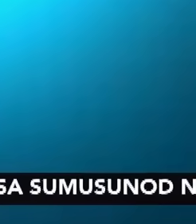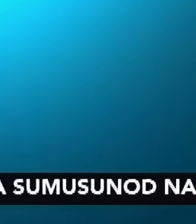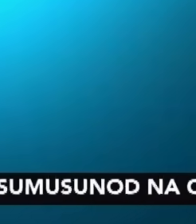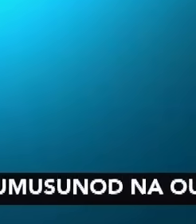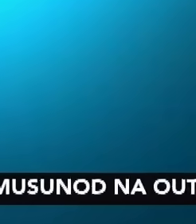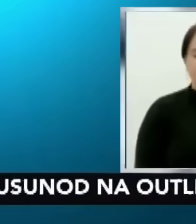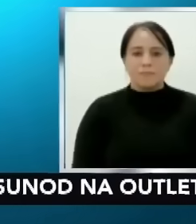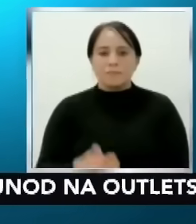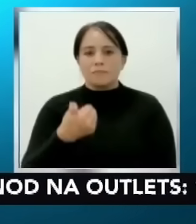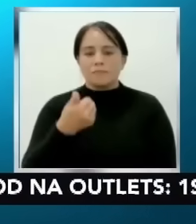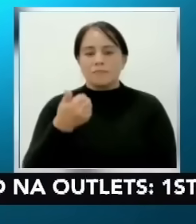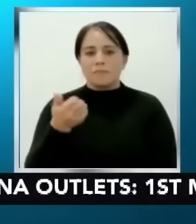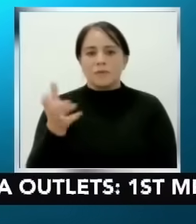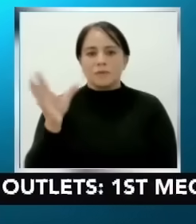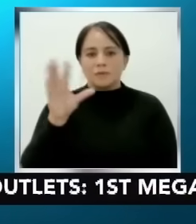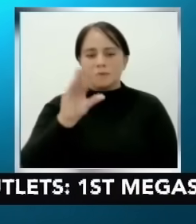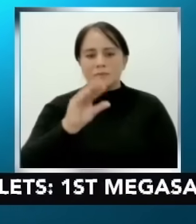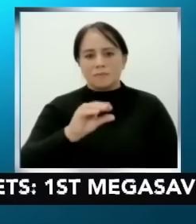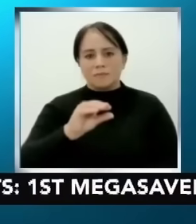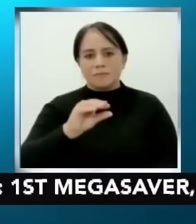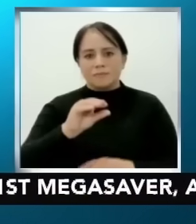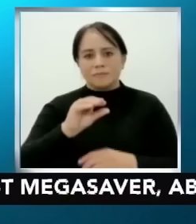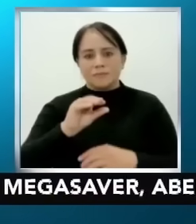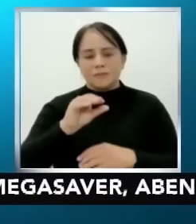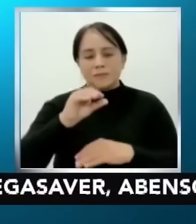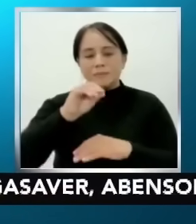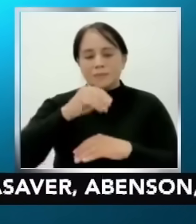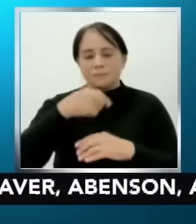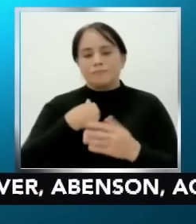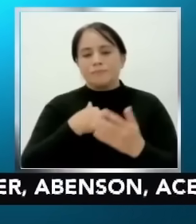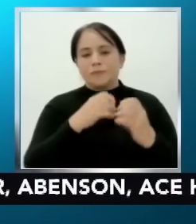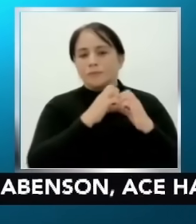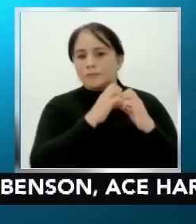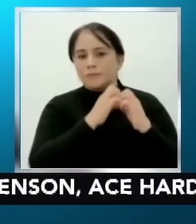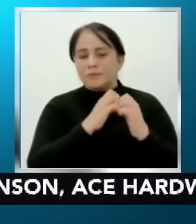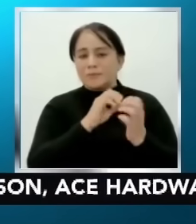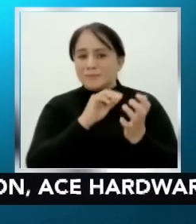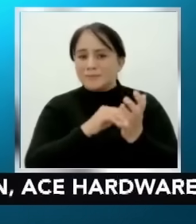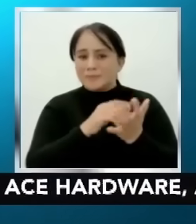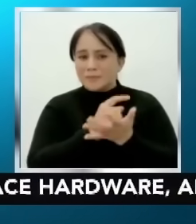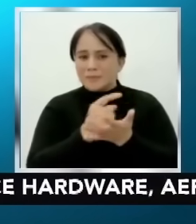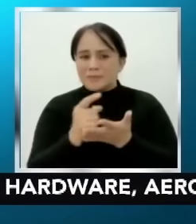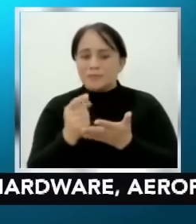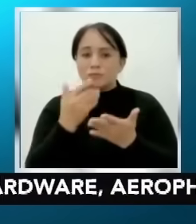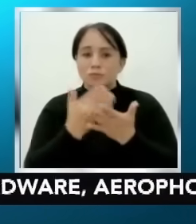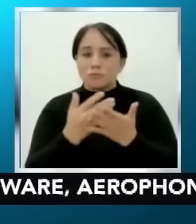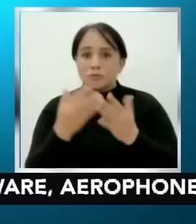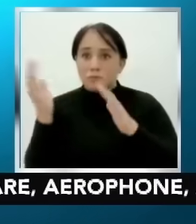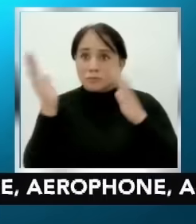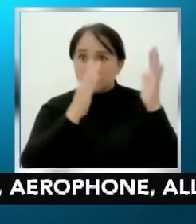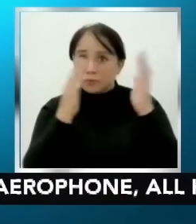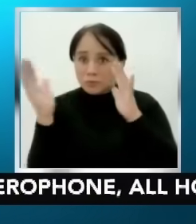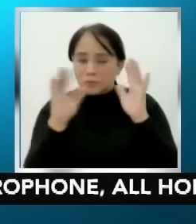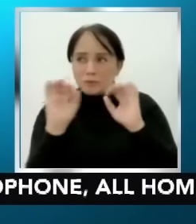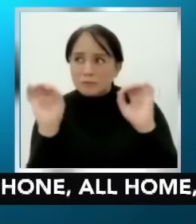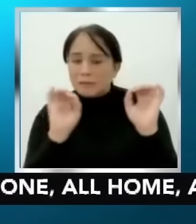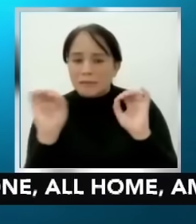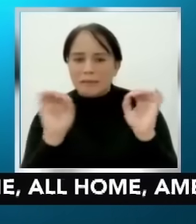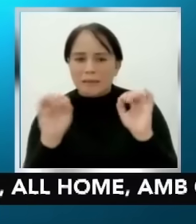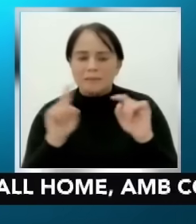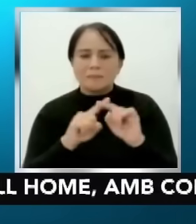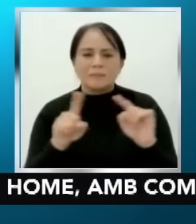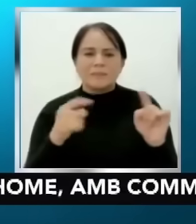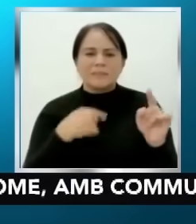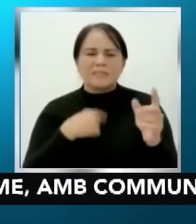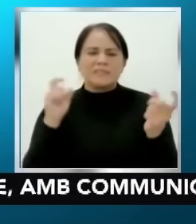Magandang gabi mga kapuso, midweek na at ang good news ay wala pang bagong bagyo na namamataan. Pero sa